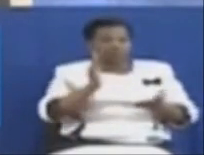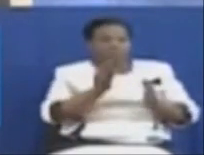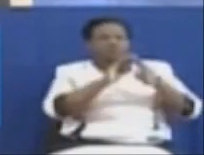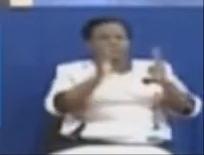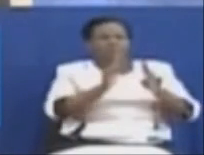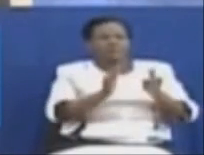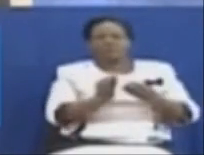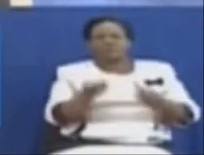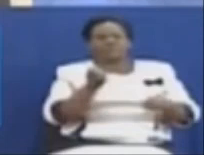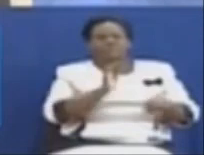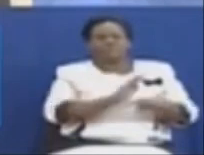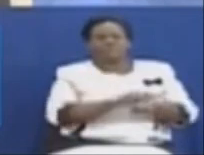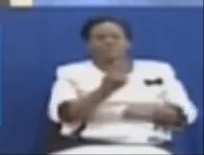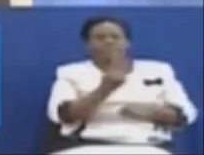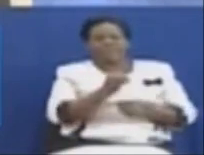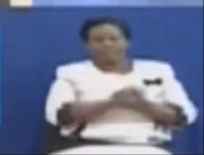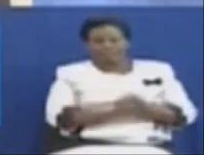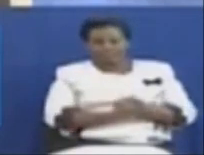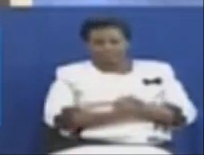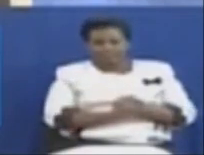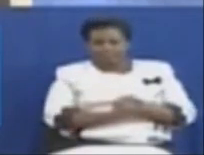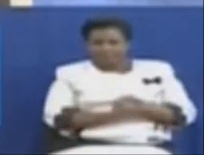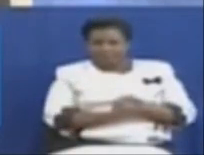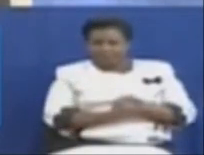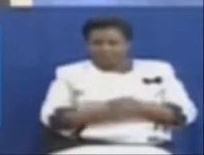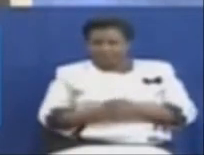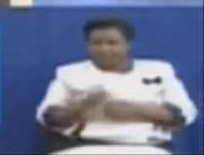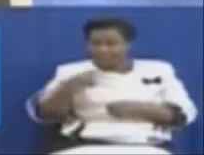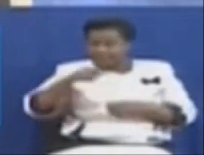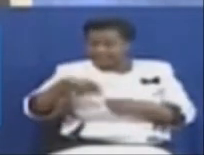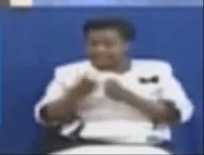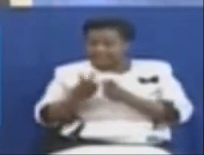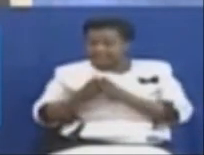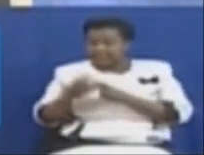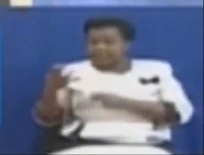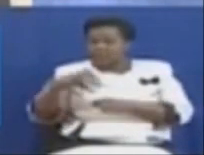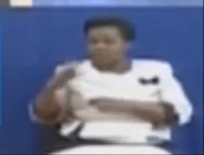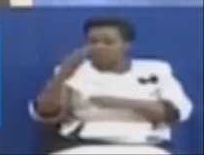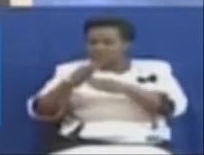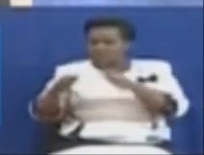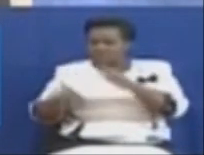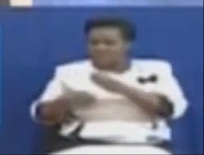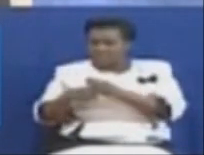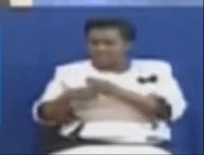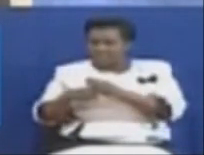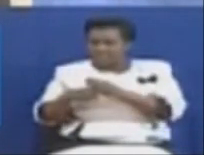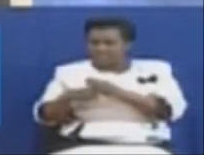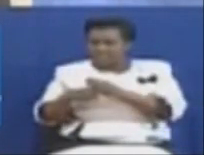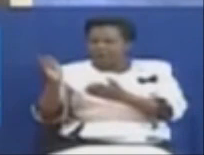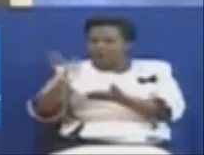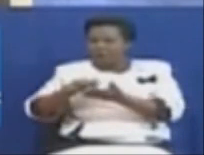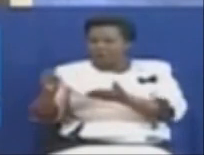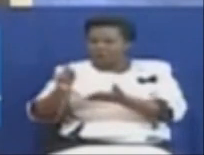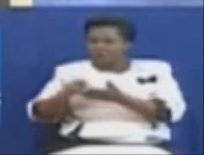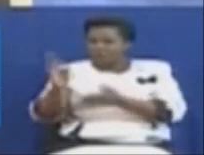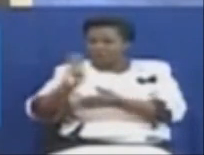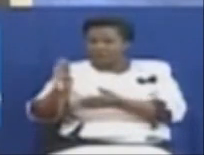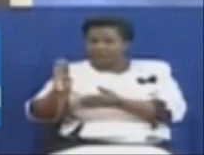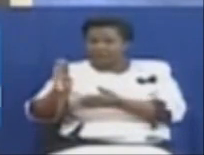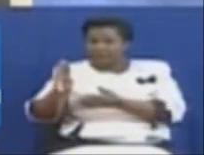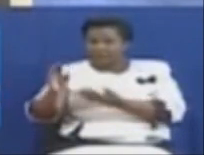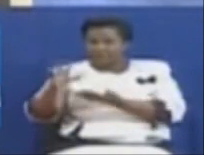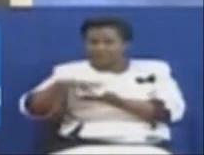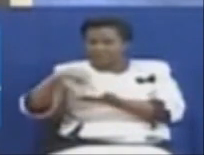Mheshimiwa Naibu Waziri wa Ardhi, Makazi, Maendeleo ya Makazi, majibu. Asante Mheshimiwa Naibu